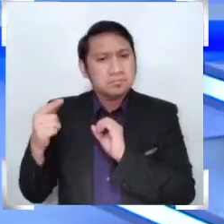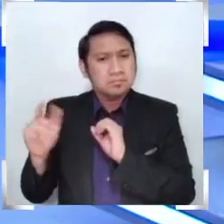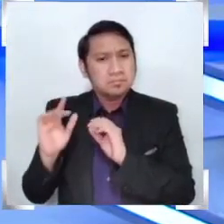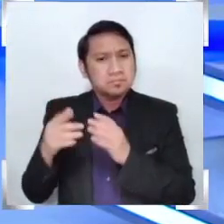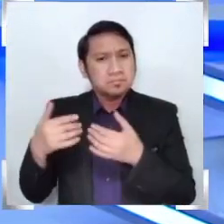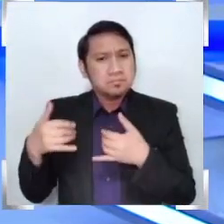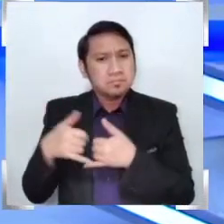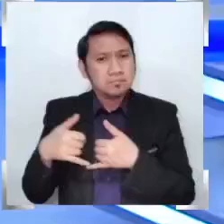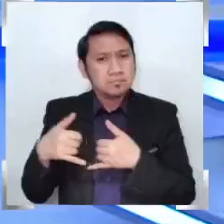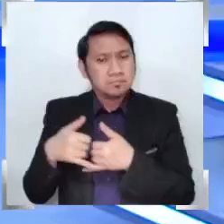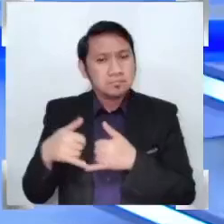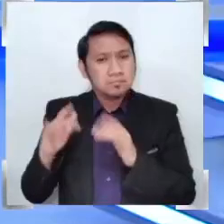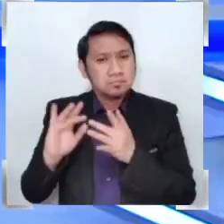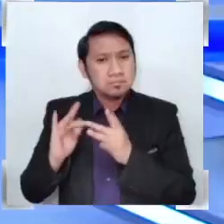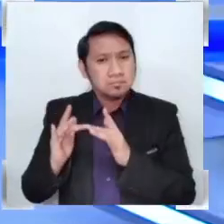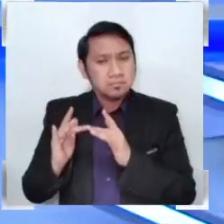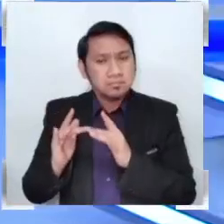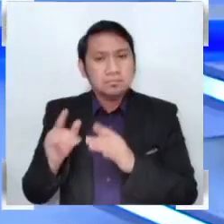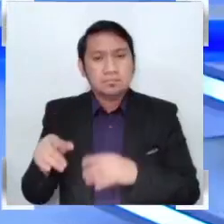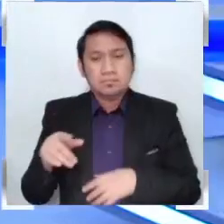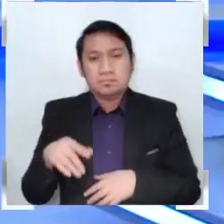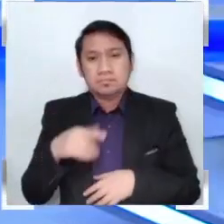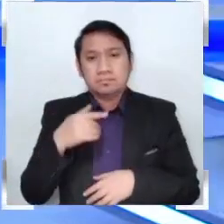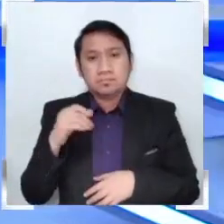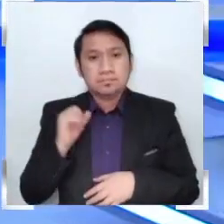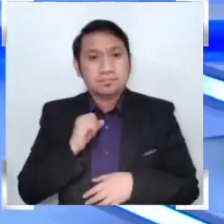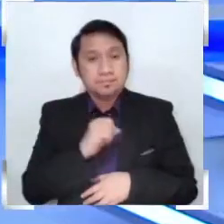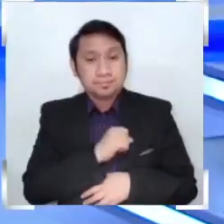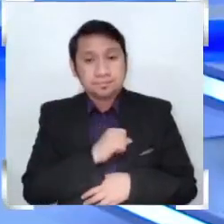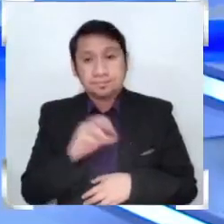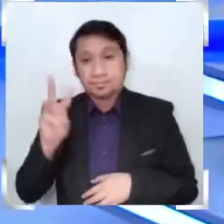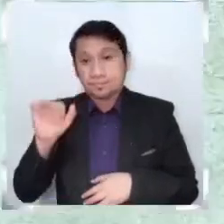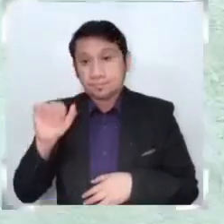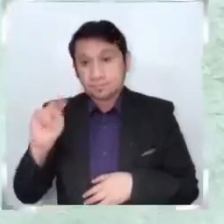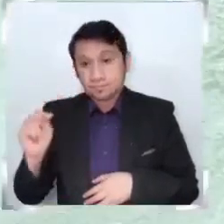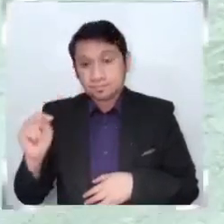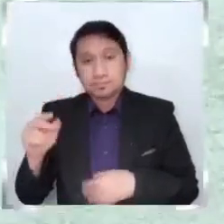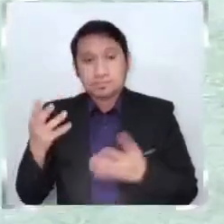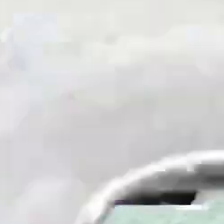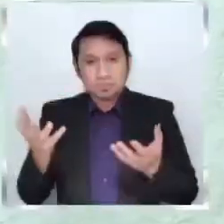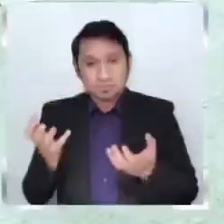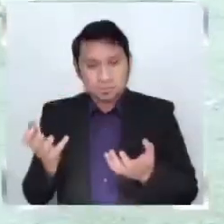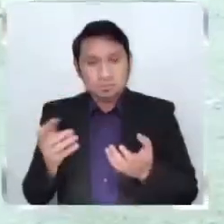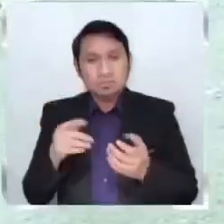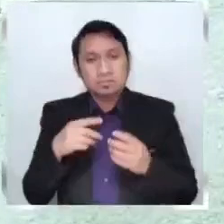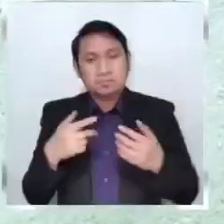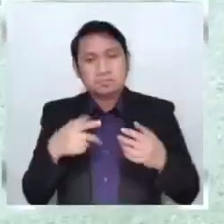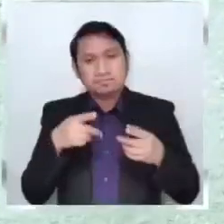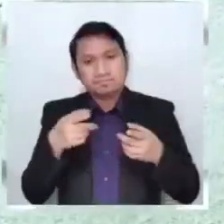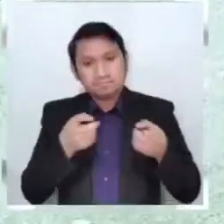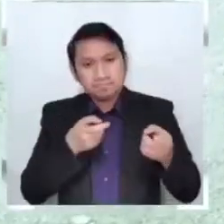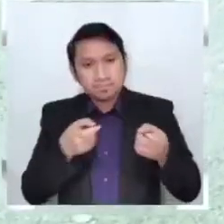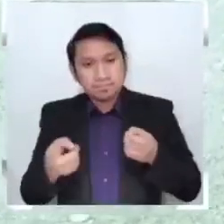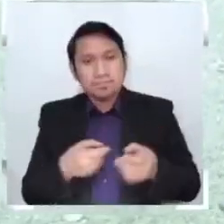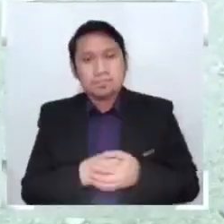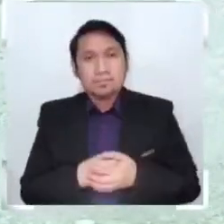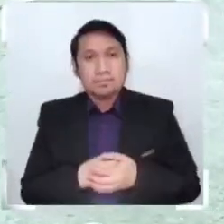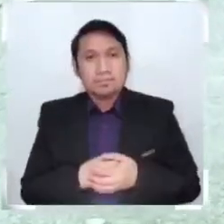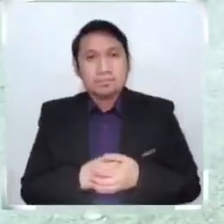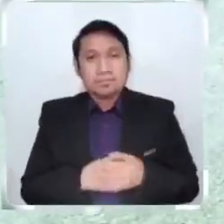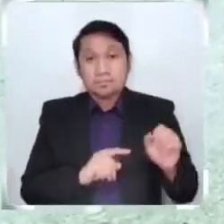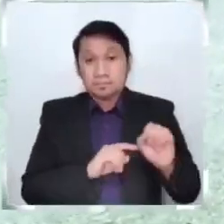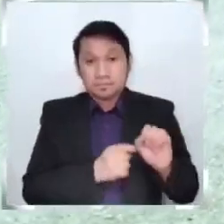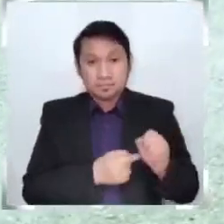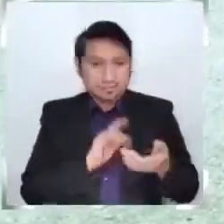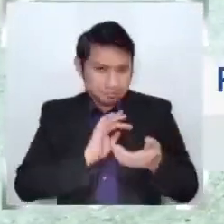gusto itong ipa-regulate. Saksi, si Marisol Abdurrahman. Pag nag-umpisa na mag-cellphone, maghapon